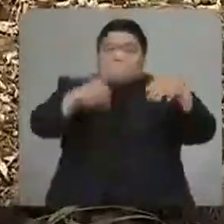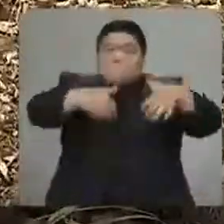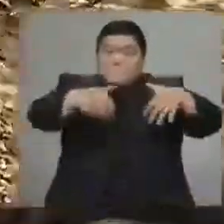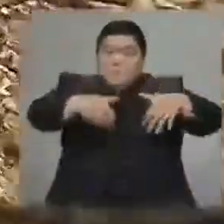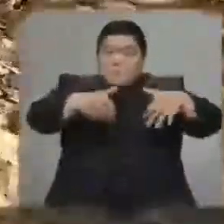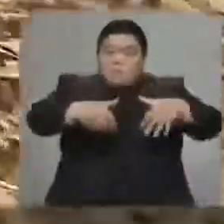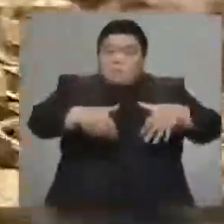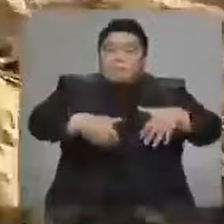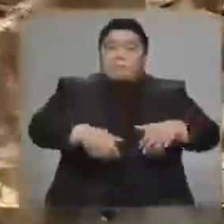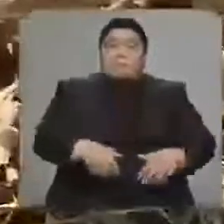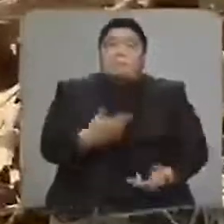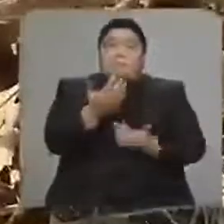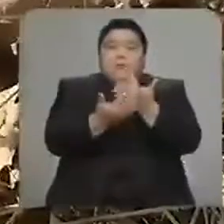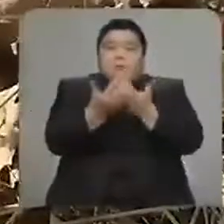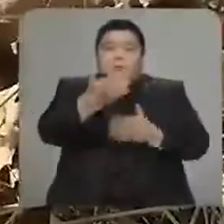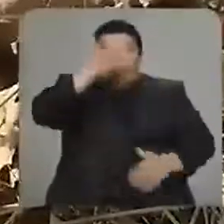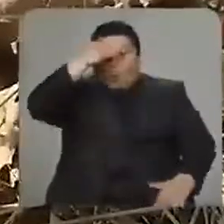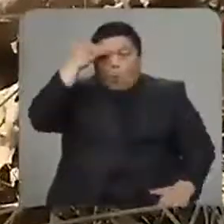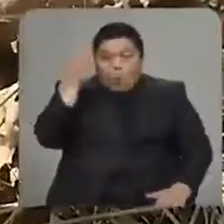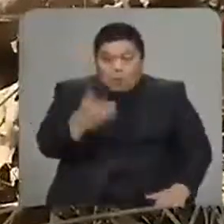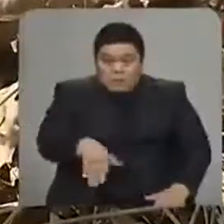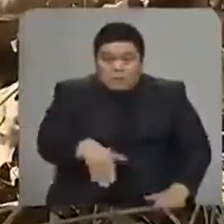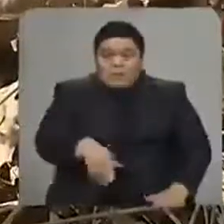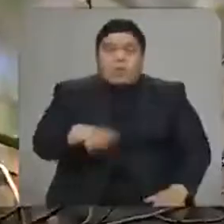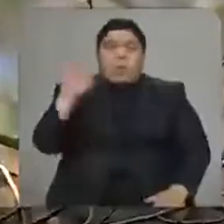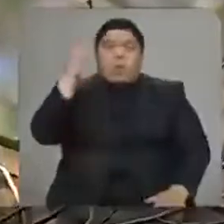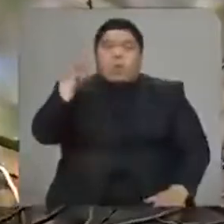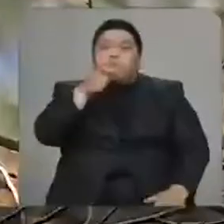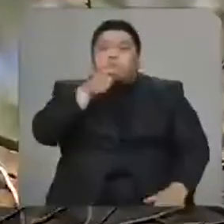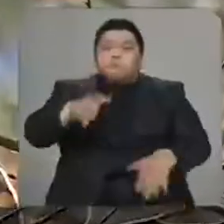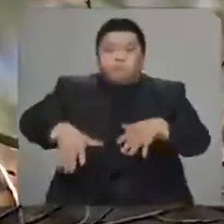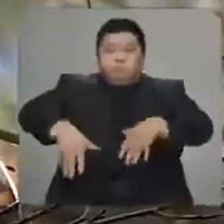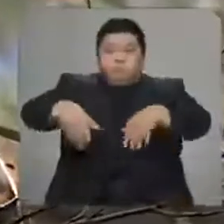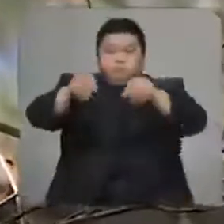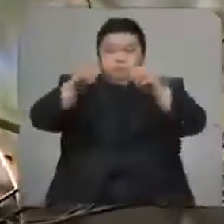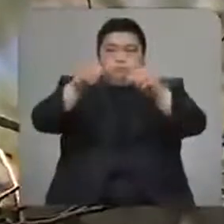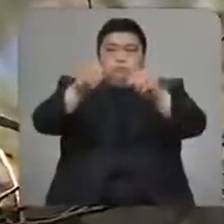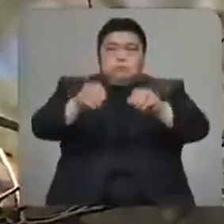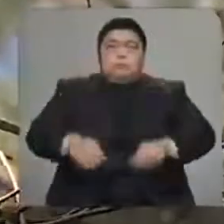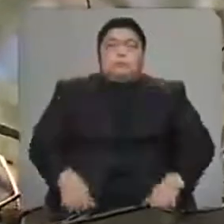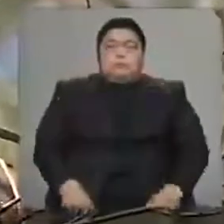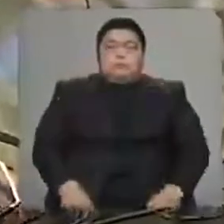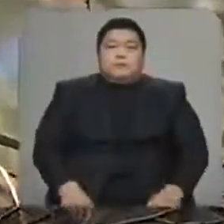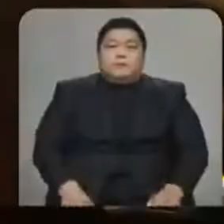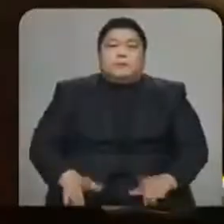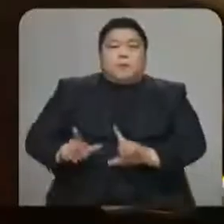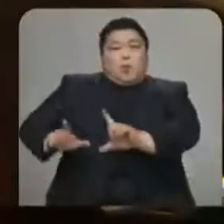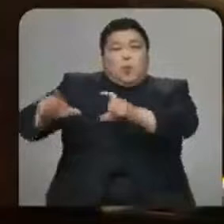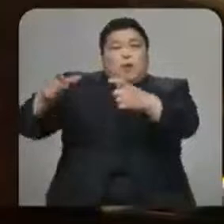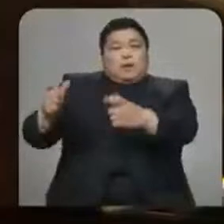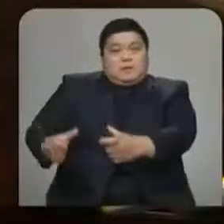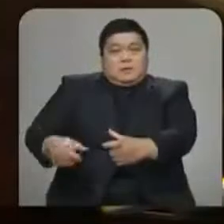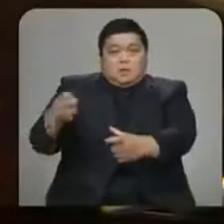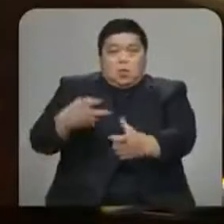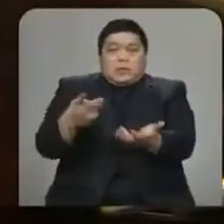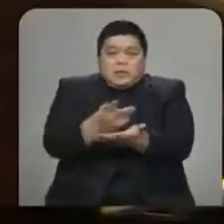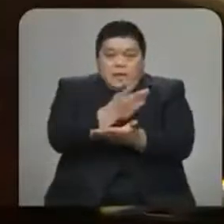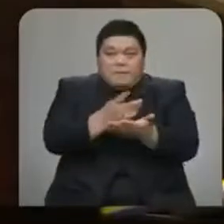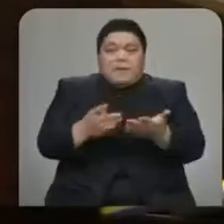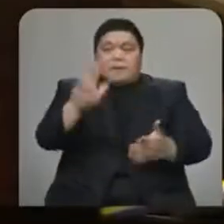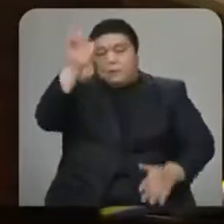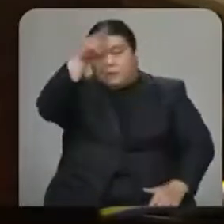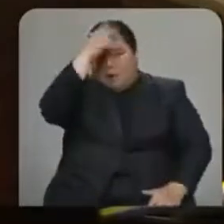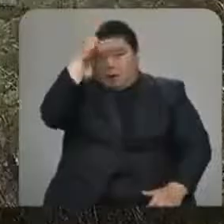산불 걱정을 덜었지만 최근 다시 메마른 날씨가 이어지고 있습니다. 강원 동해안 전역과 태백